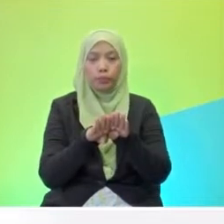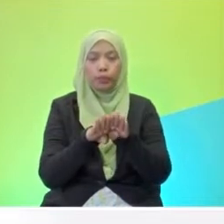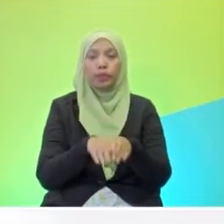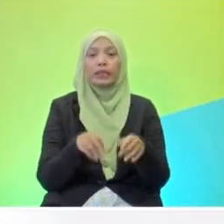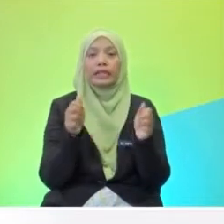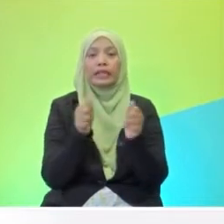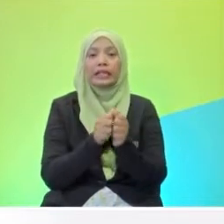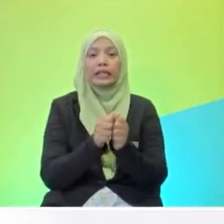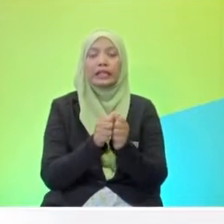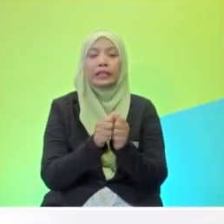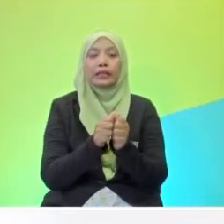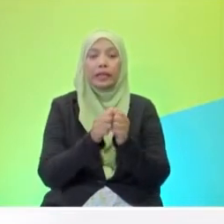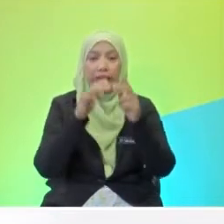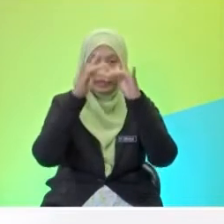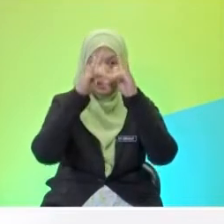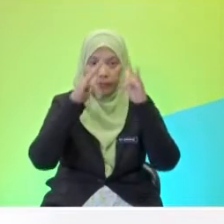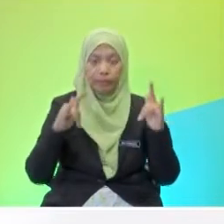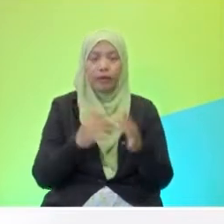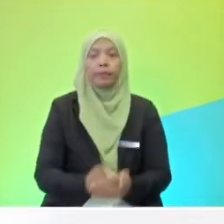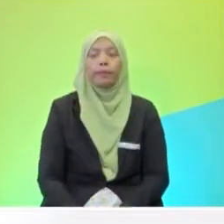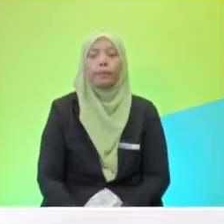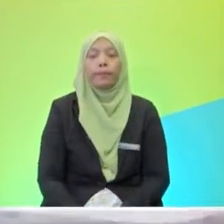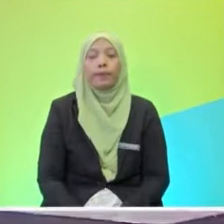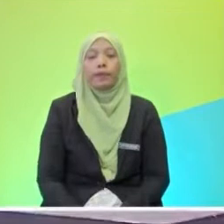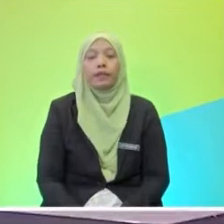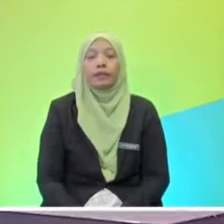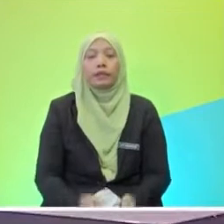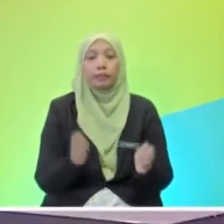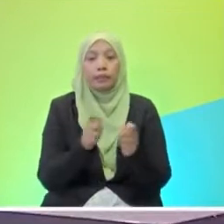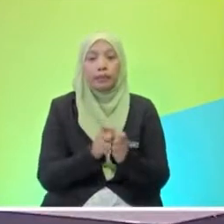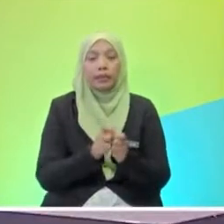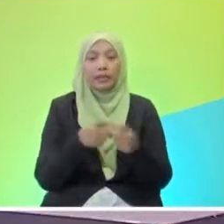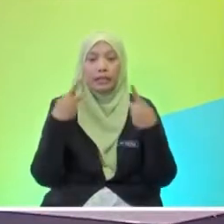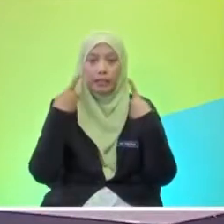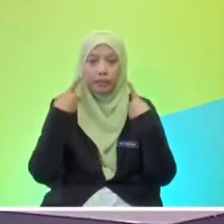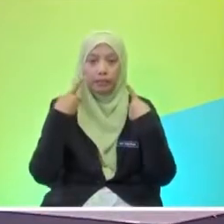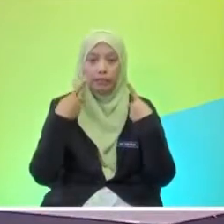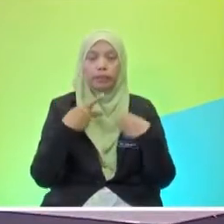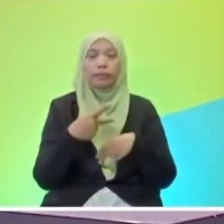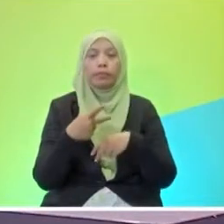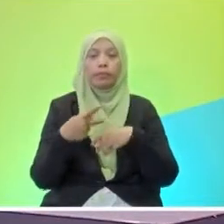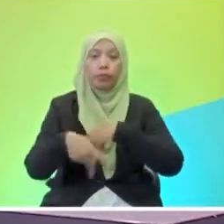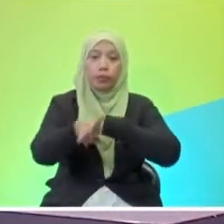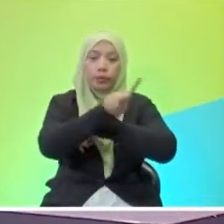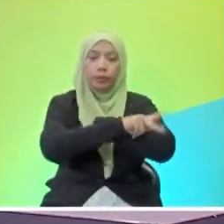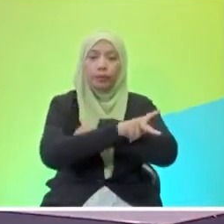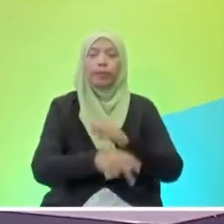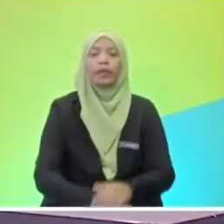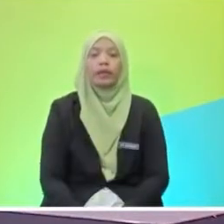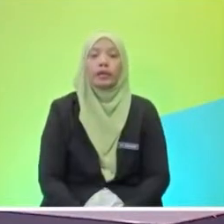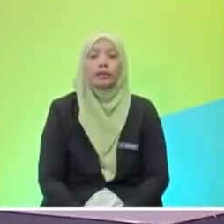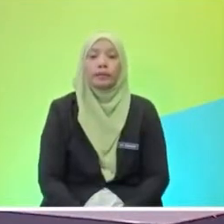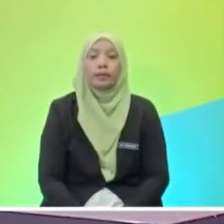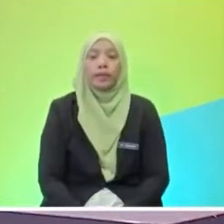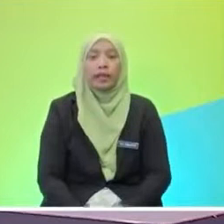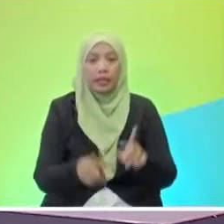dia akan putik sisa-sisa yang eee apa kebun aku semua maknanya apapun season awak akan